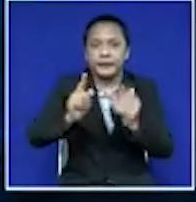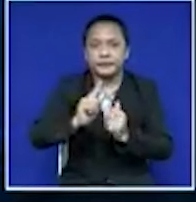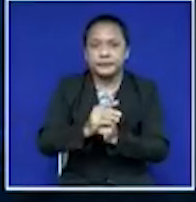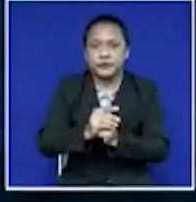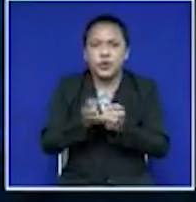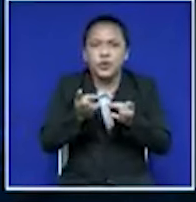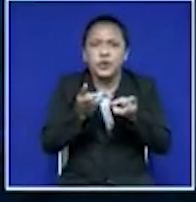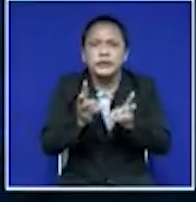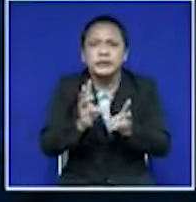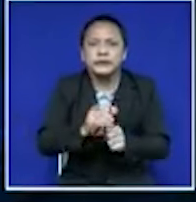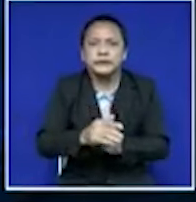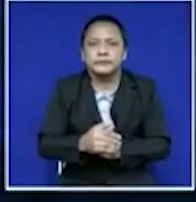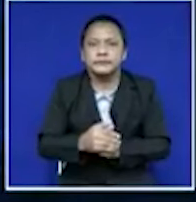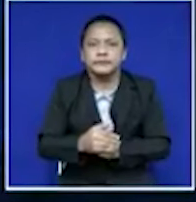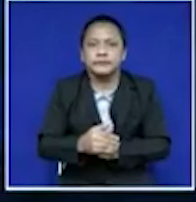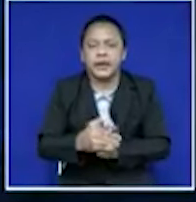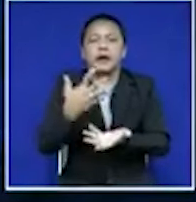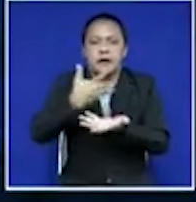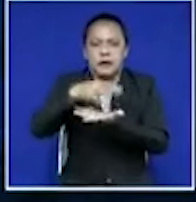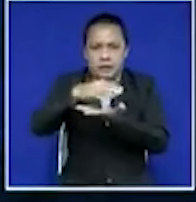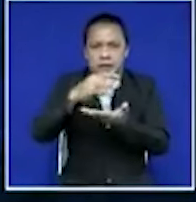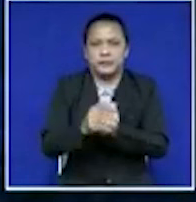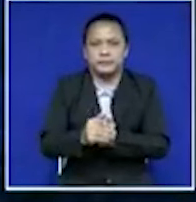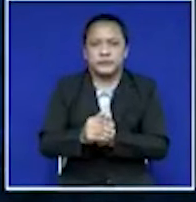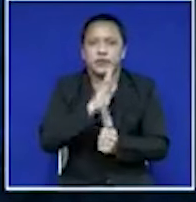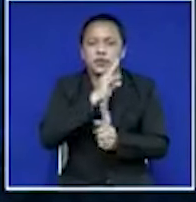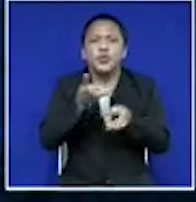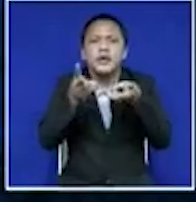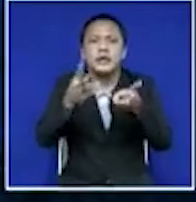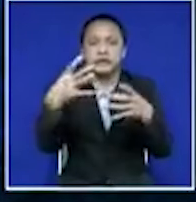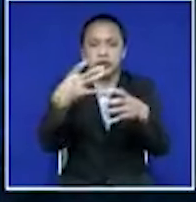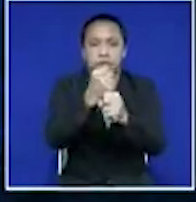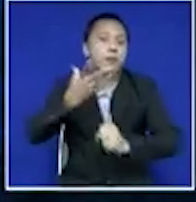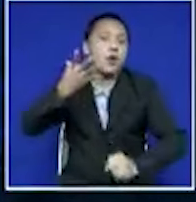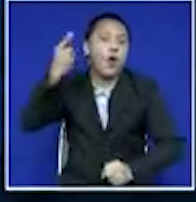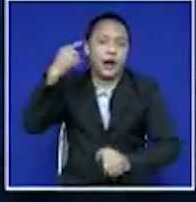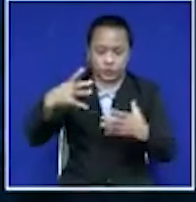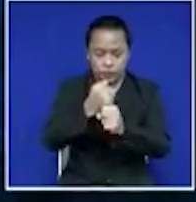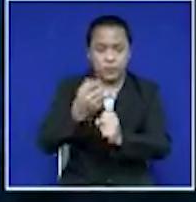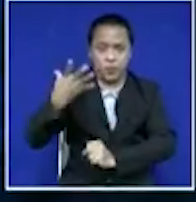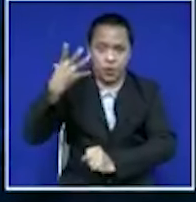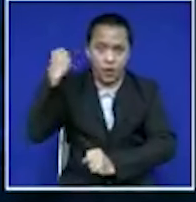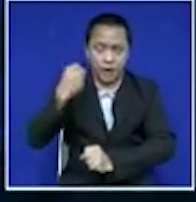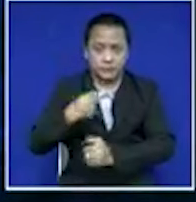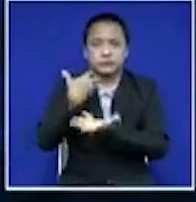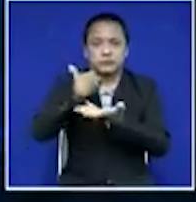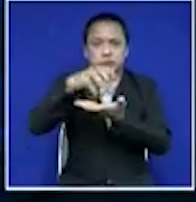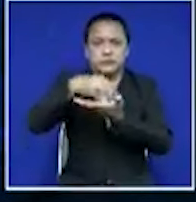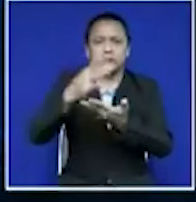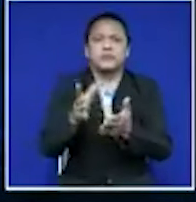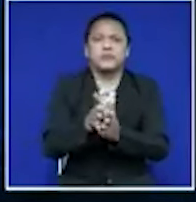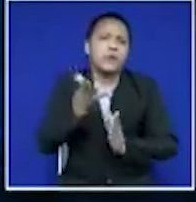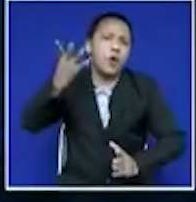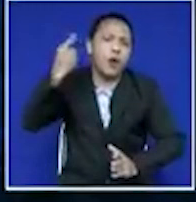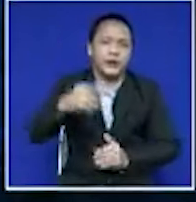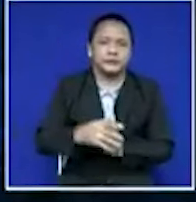านที่จะต้องออกมาอีกเดี๋ยวผมค่อยๆพูดไปอีกทีนึงแล้วกันเอาเป็นมาตรการสรุปมาตรการเมื่อวานนี้ออกมาก่อนนะครับที่มีการแถลงข่าวไปแล้วนะครับ